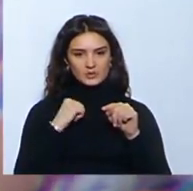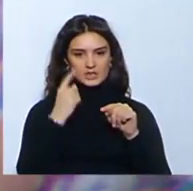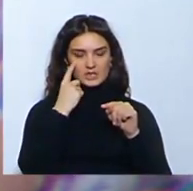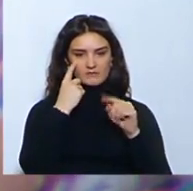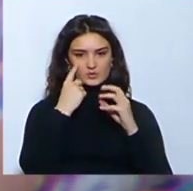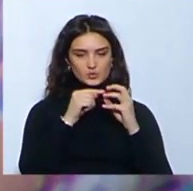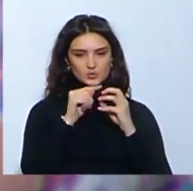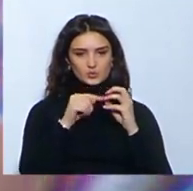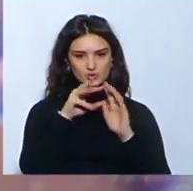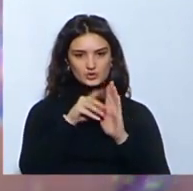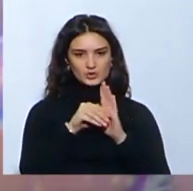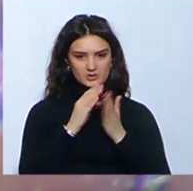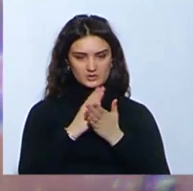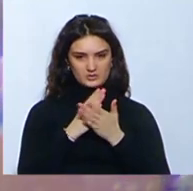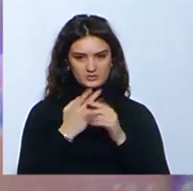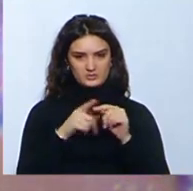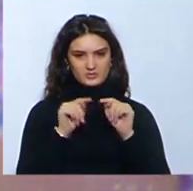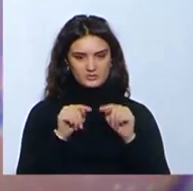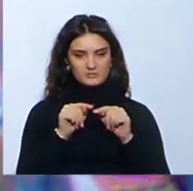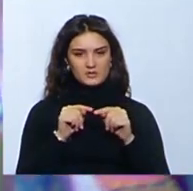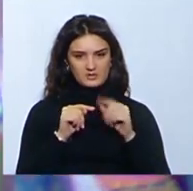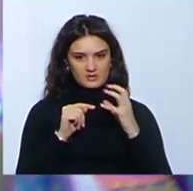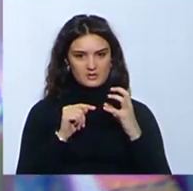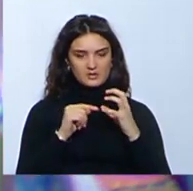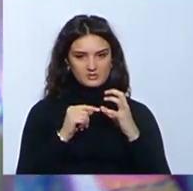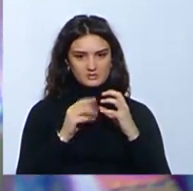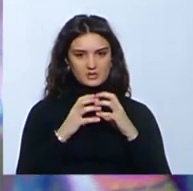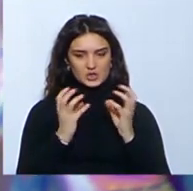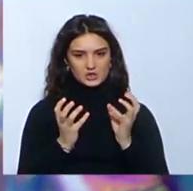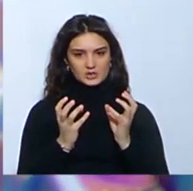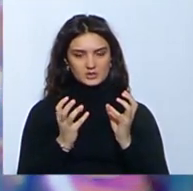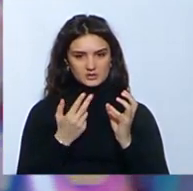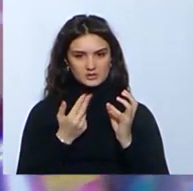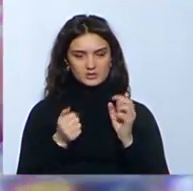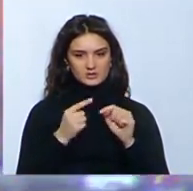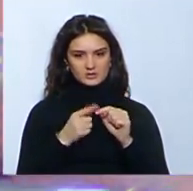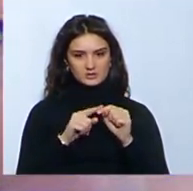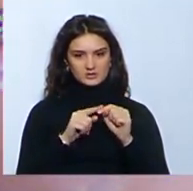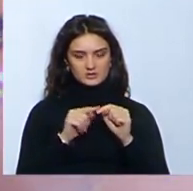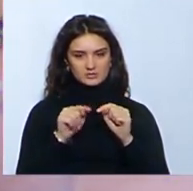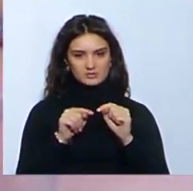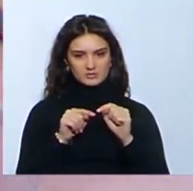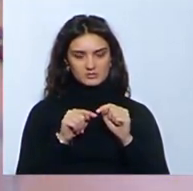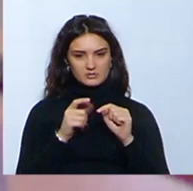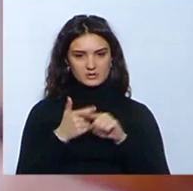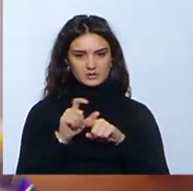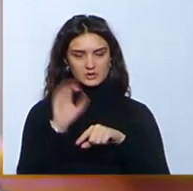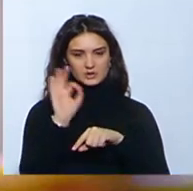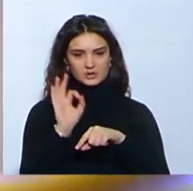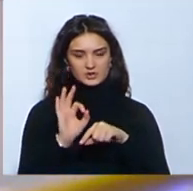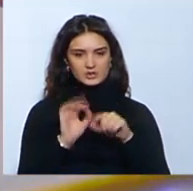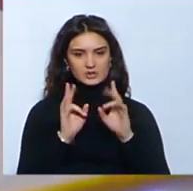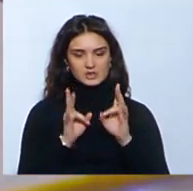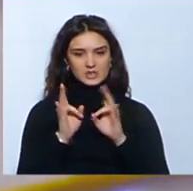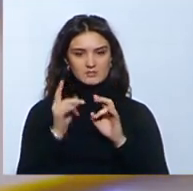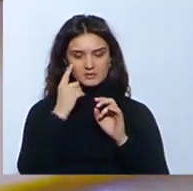კაკლის ღრუშია. ამ კაკლს აქვს დაშლის. ეს არის მინისებრი სხეული. ძალიან ხშირად